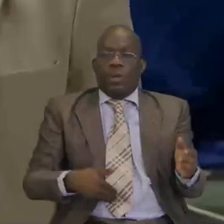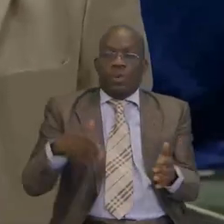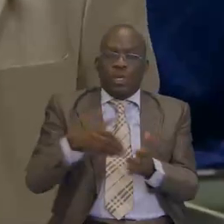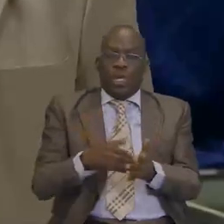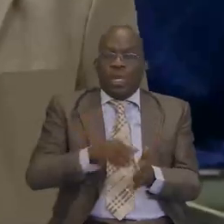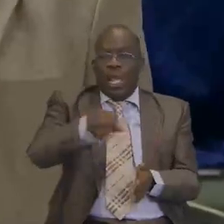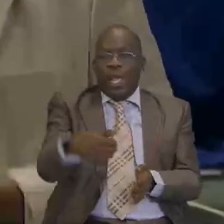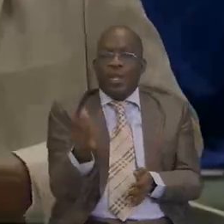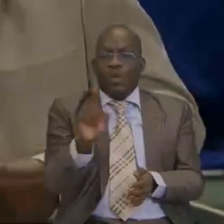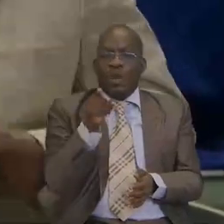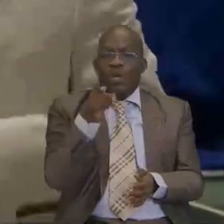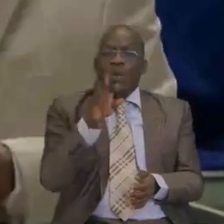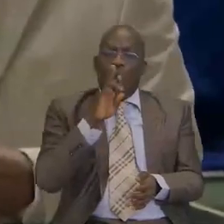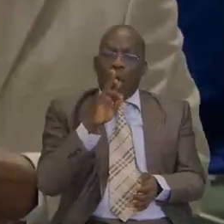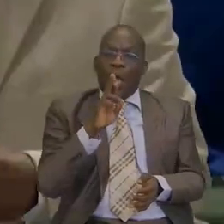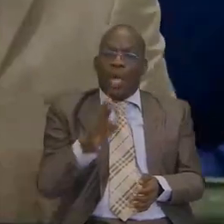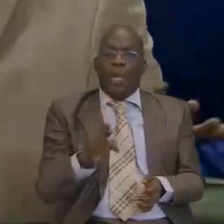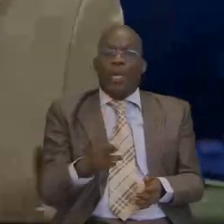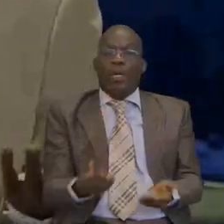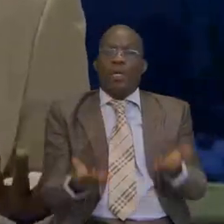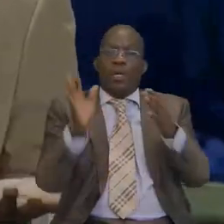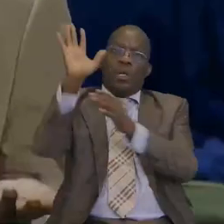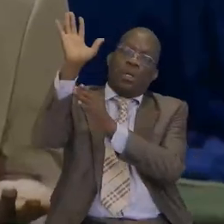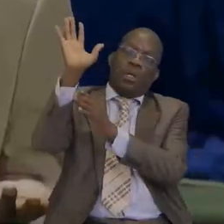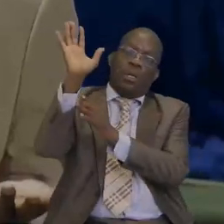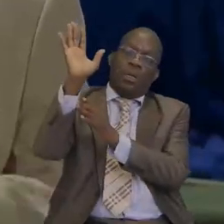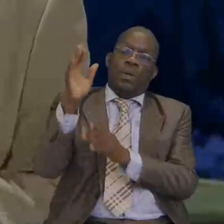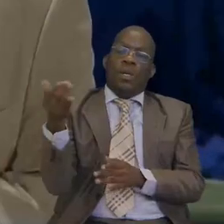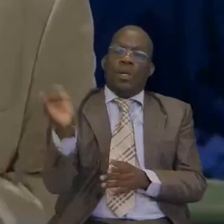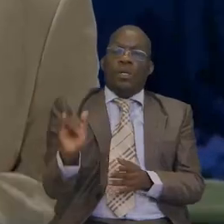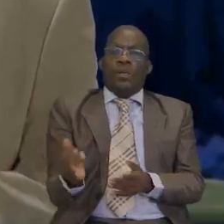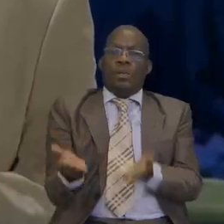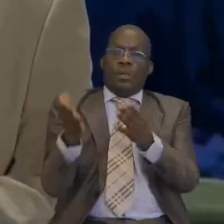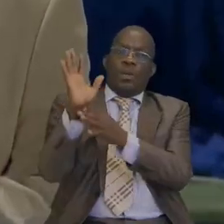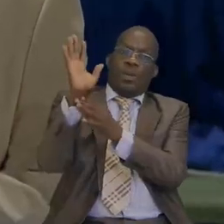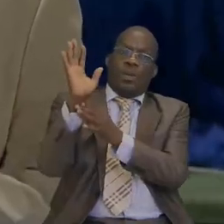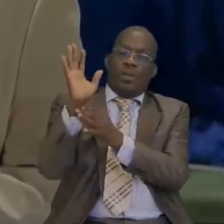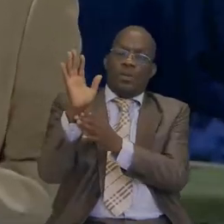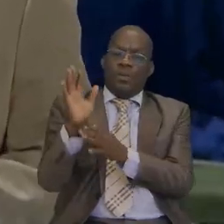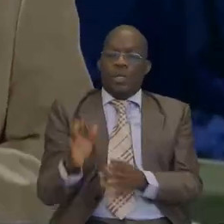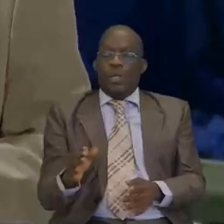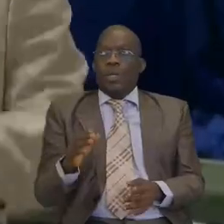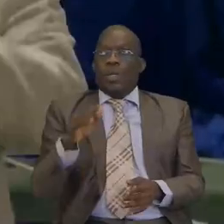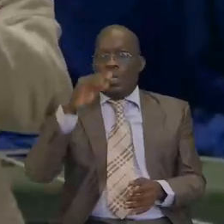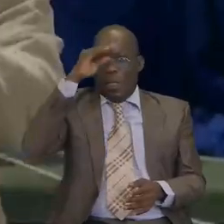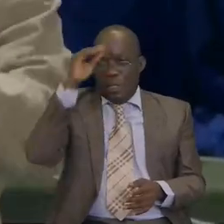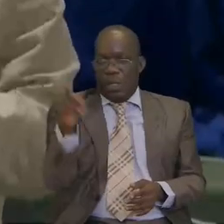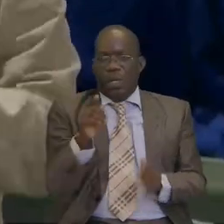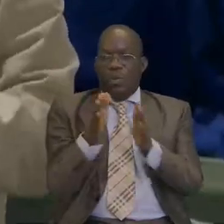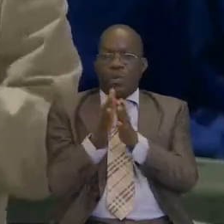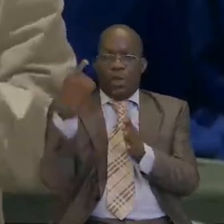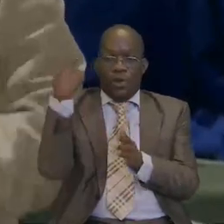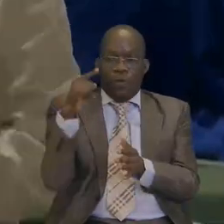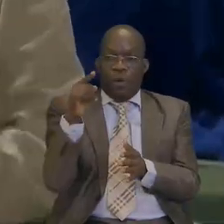N'importe où tu es. Lève seulement la main. L'ayant levé la main. Et il a prié pour eux. Il